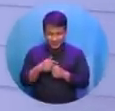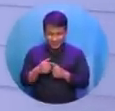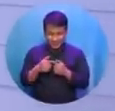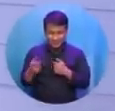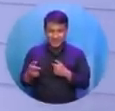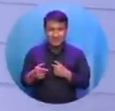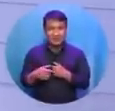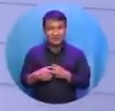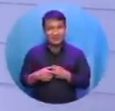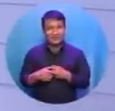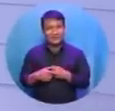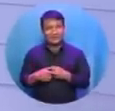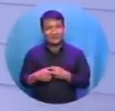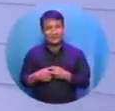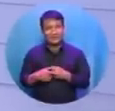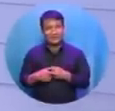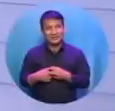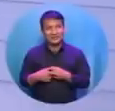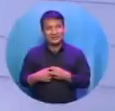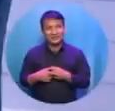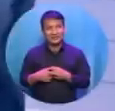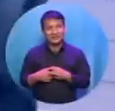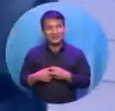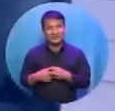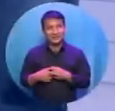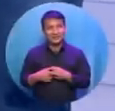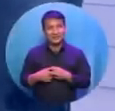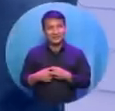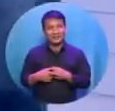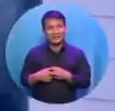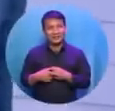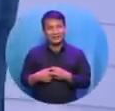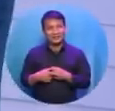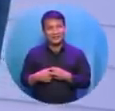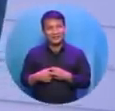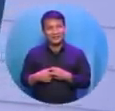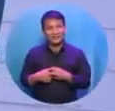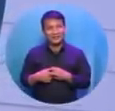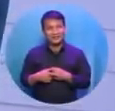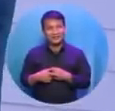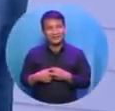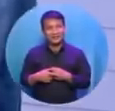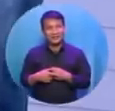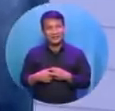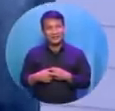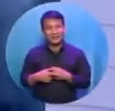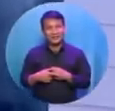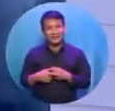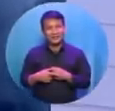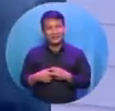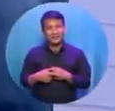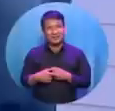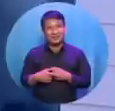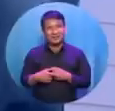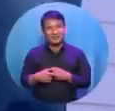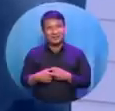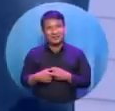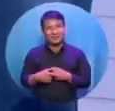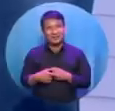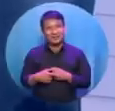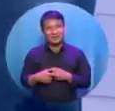saan yung script natin? Masaya. Hawa ka mo ito. Ha? Hindi. Mas gusto ko ito. Kasi prompted ko minsan